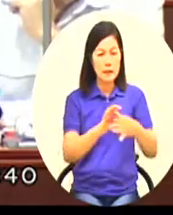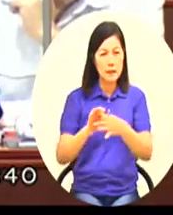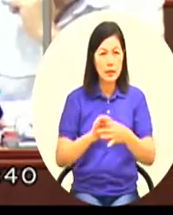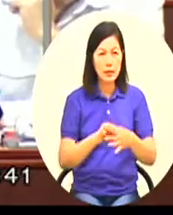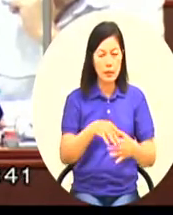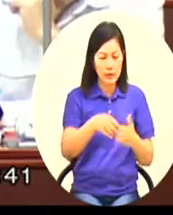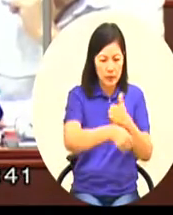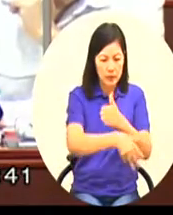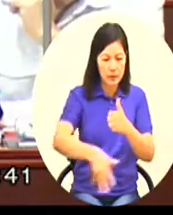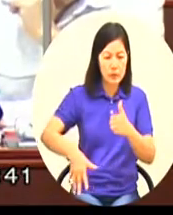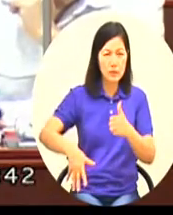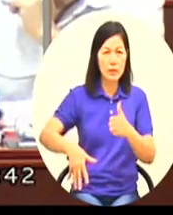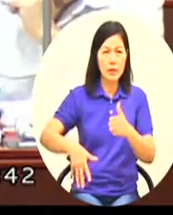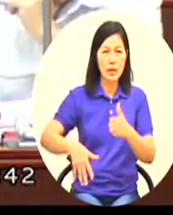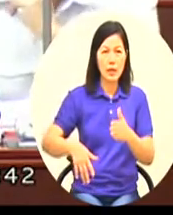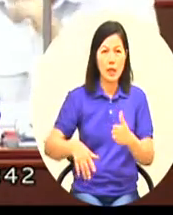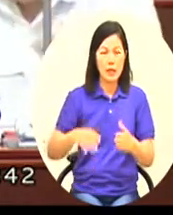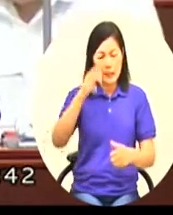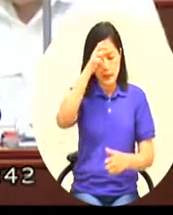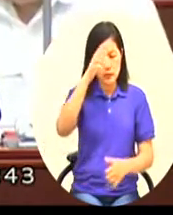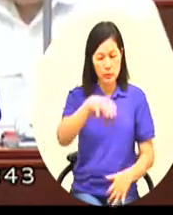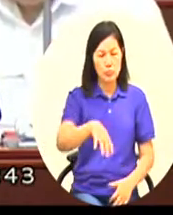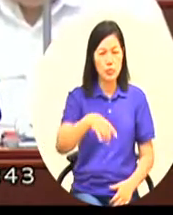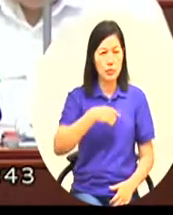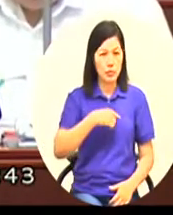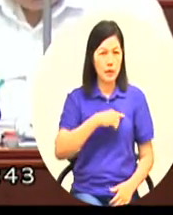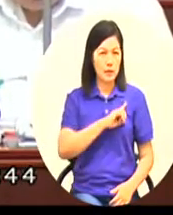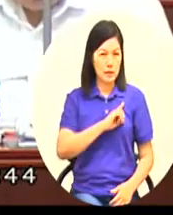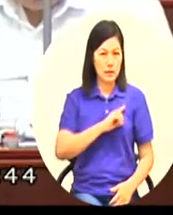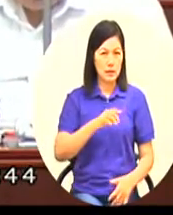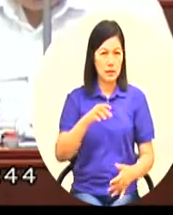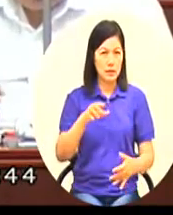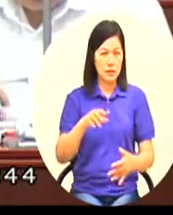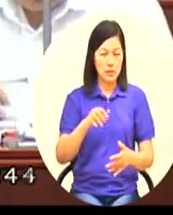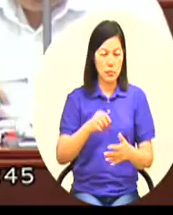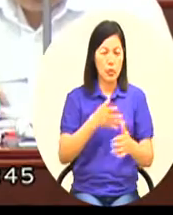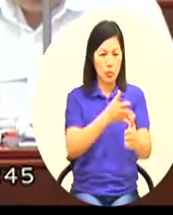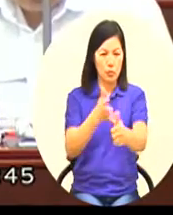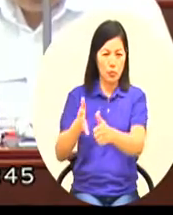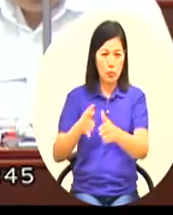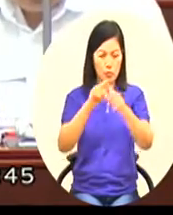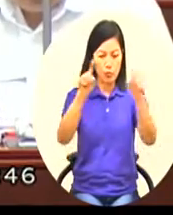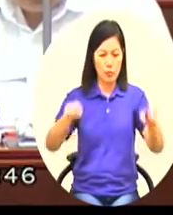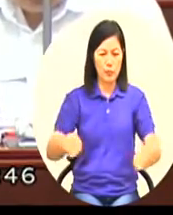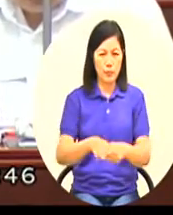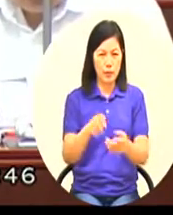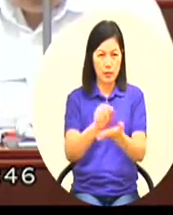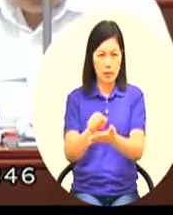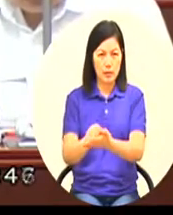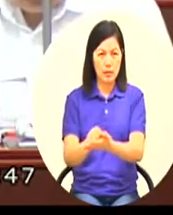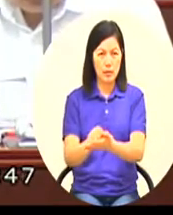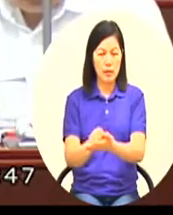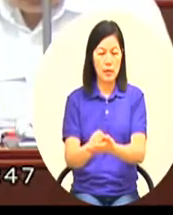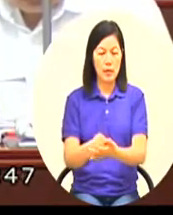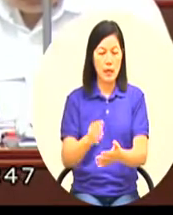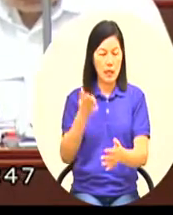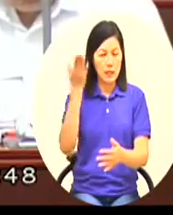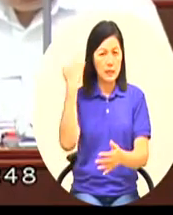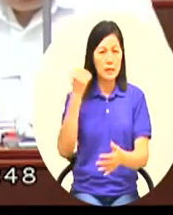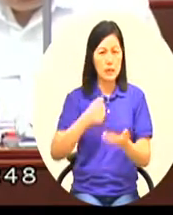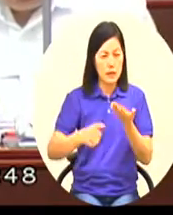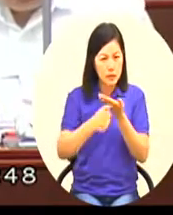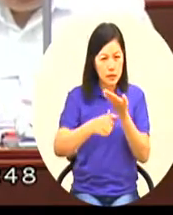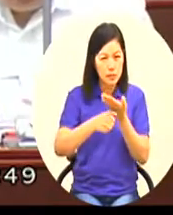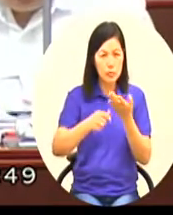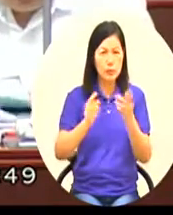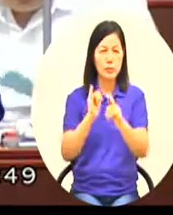位当中啊，我们警察局先做一份的田野调查，就是针对我们过去这吸毒的这些人，